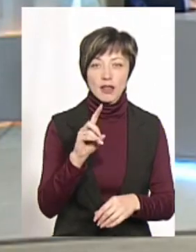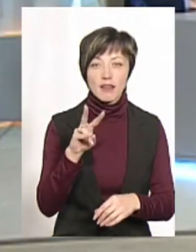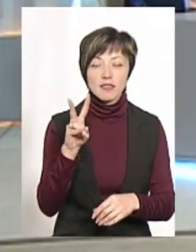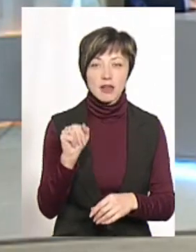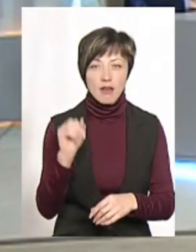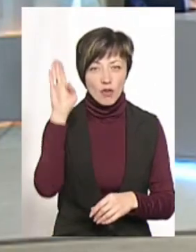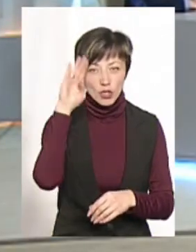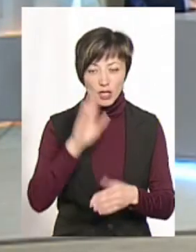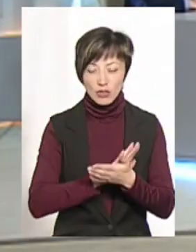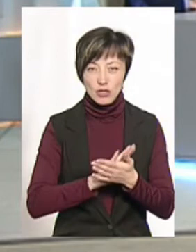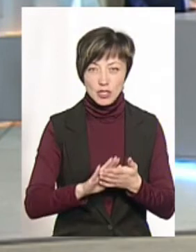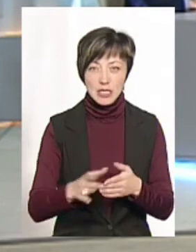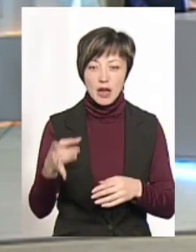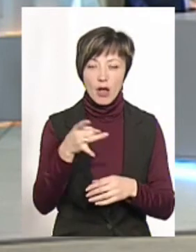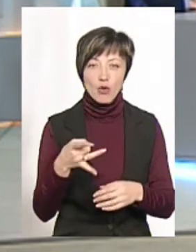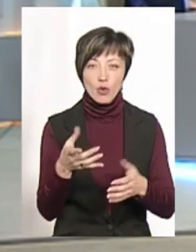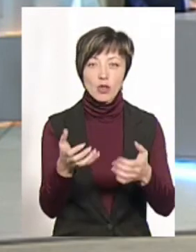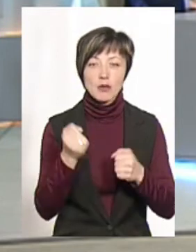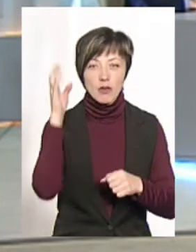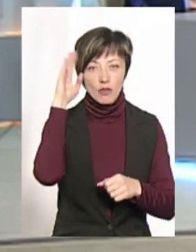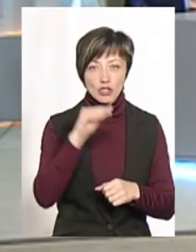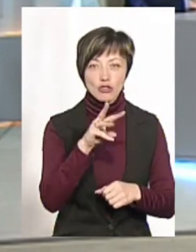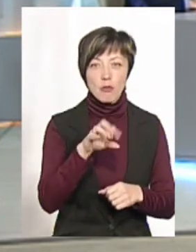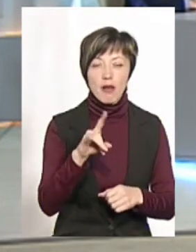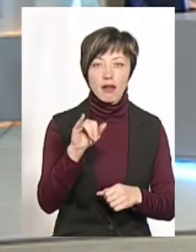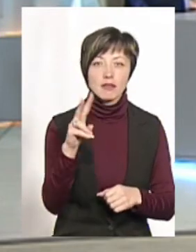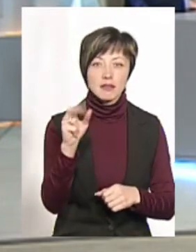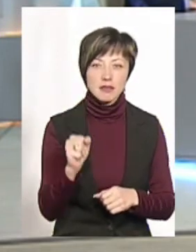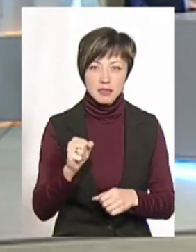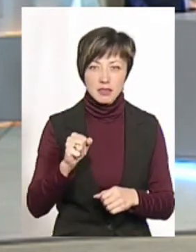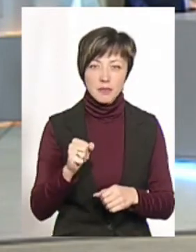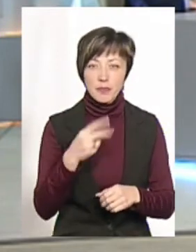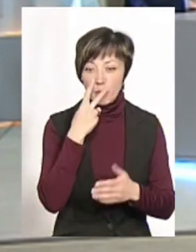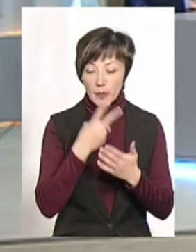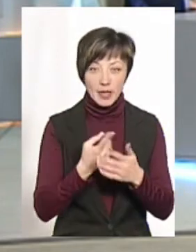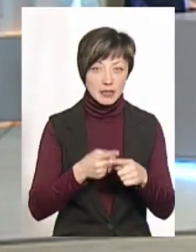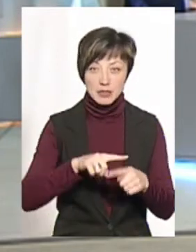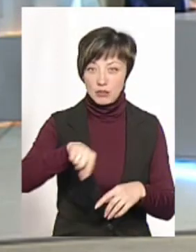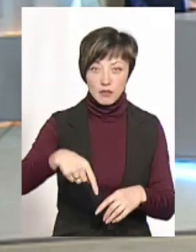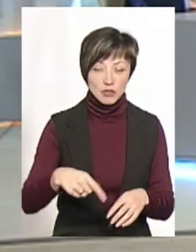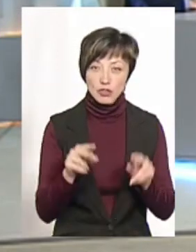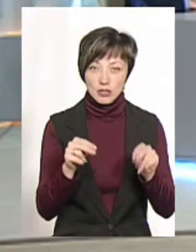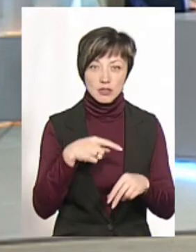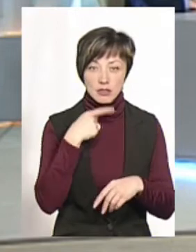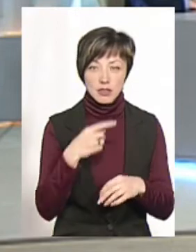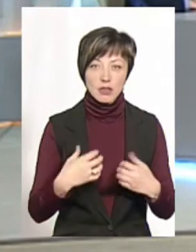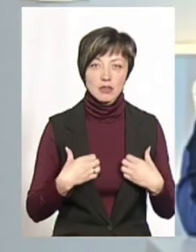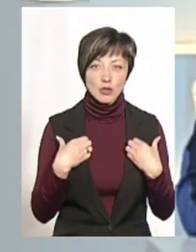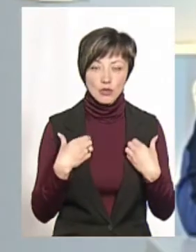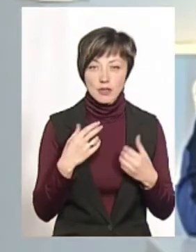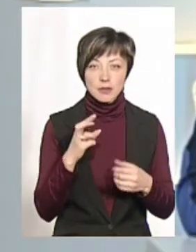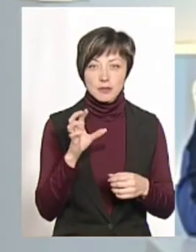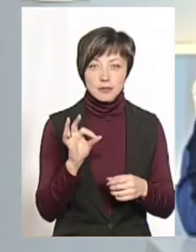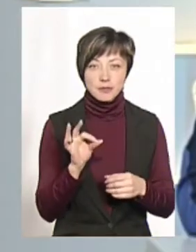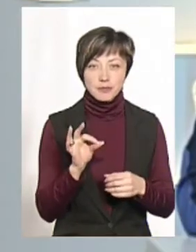Бо безпосередньо цей мікрорайон отримував воду з жмеринських скважин. Я коли особисто побачив ті скважини, я, чесно кажучи, жахнувся,